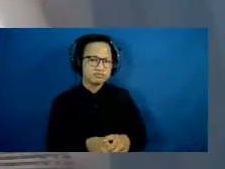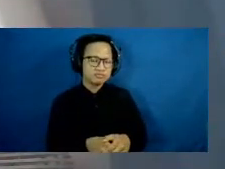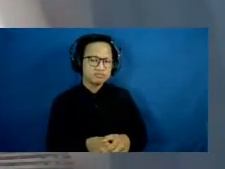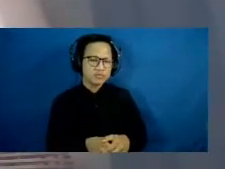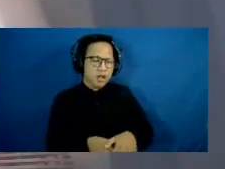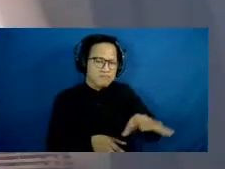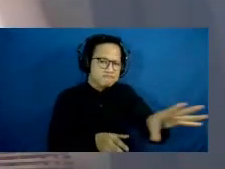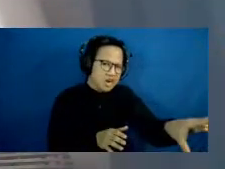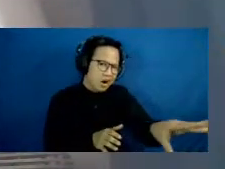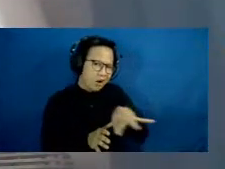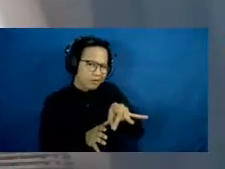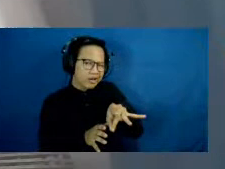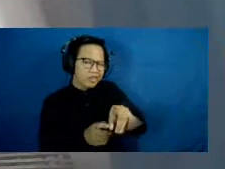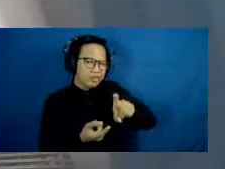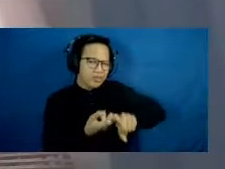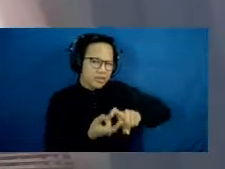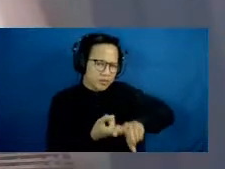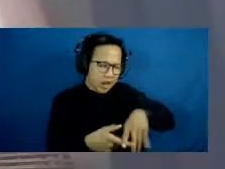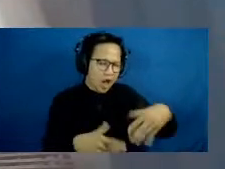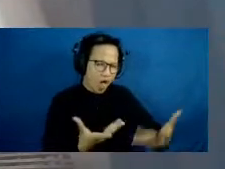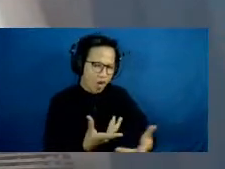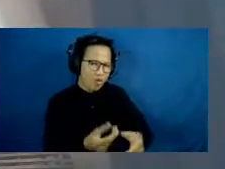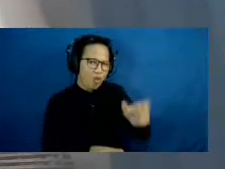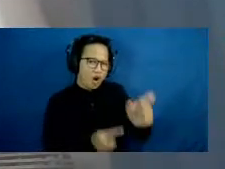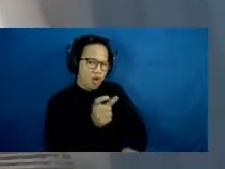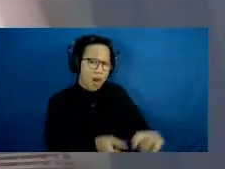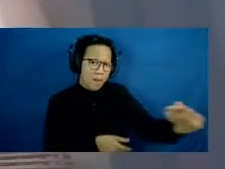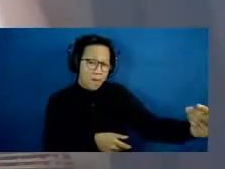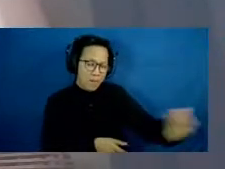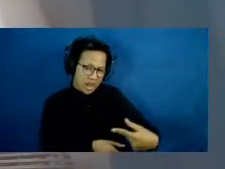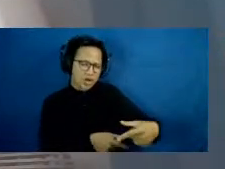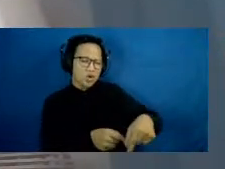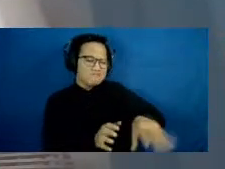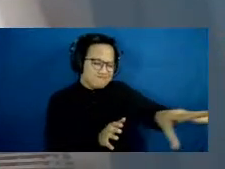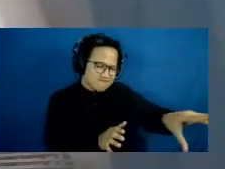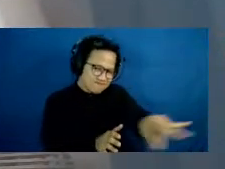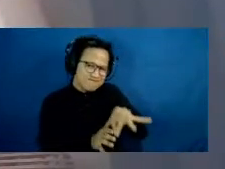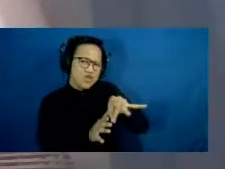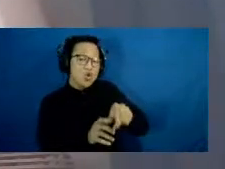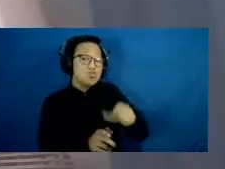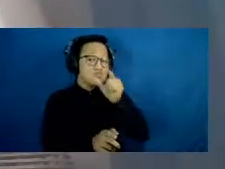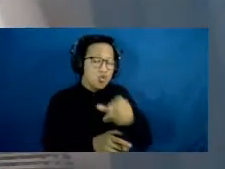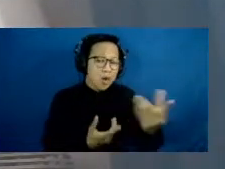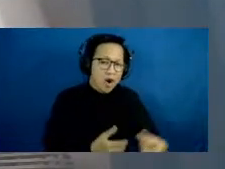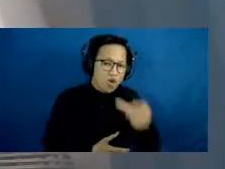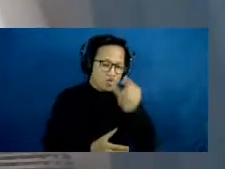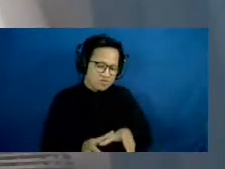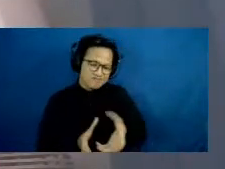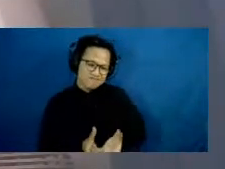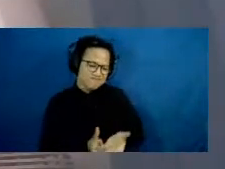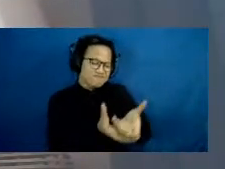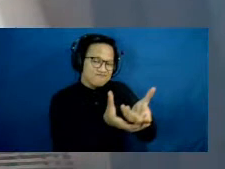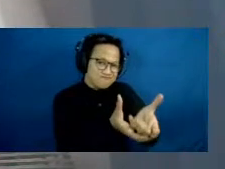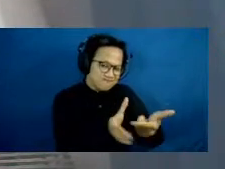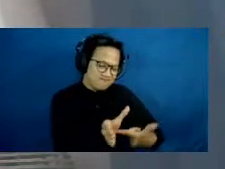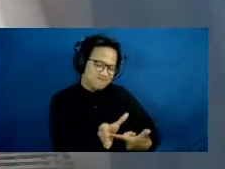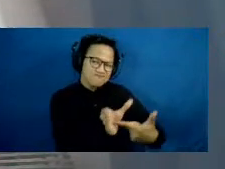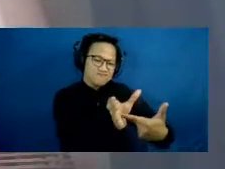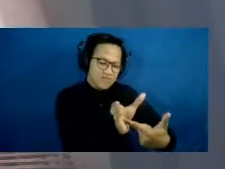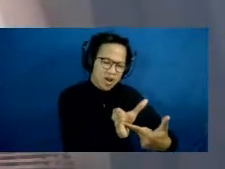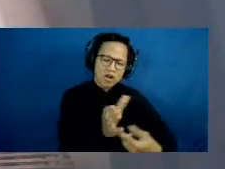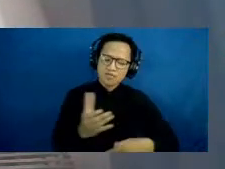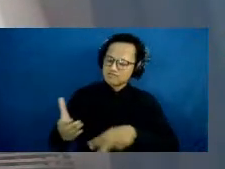teman-teman atau para konsumen itu mereview produk kita gitu. Yang insya Allah sih kalau kita yakin dengan produk kita, dengan kualitas